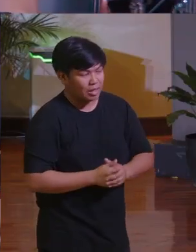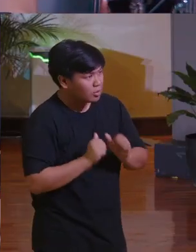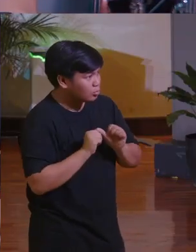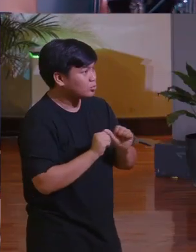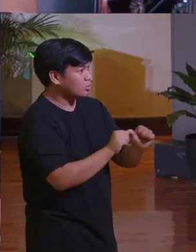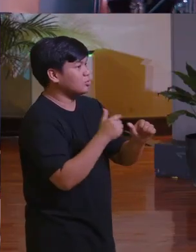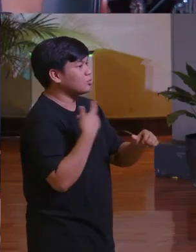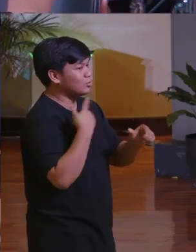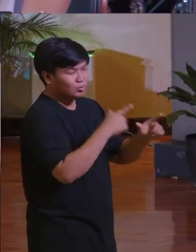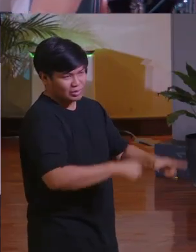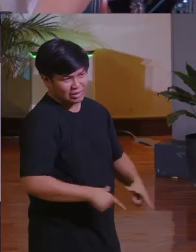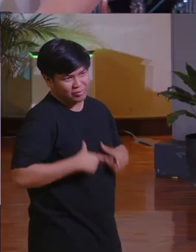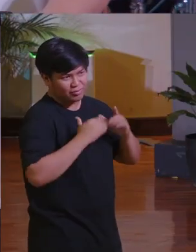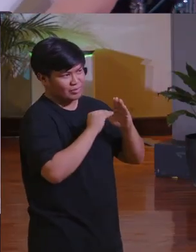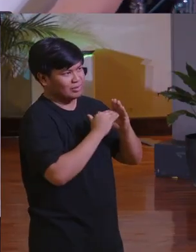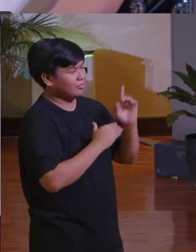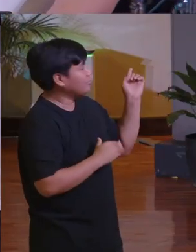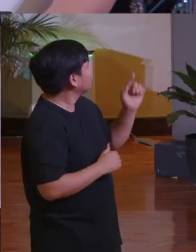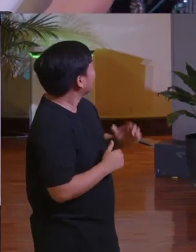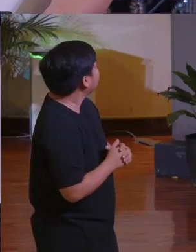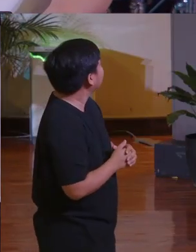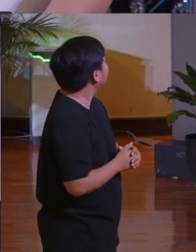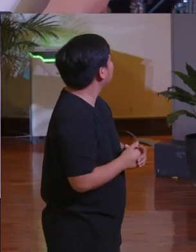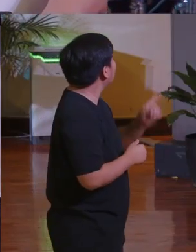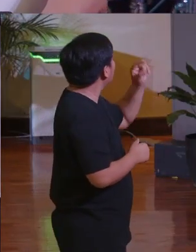buhay na buhay ang Joppa.